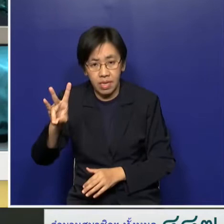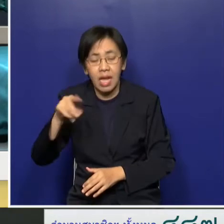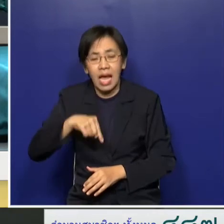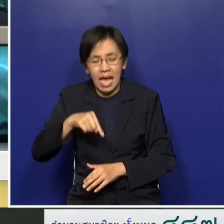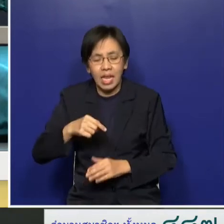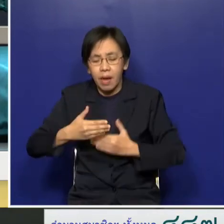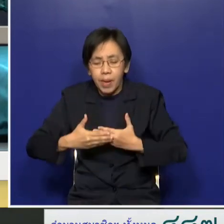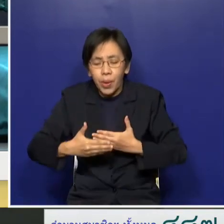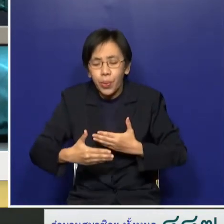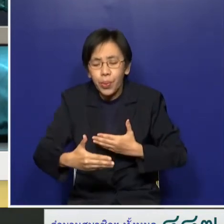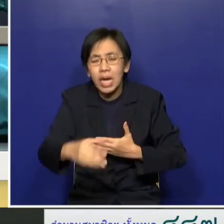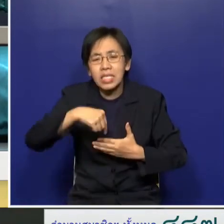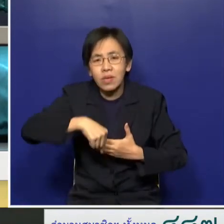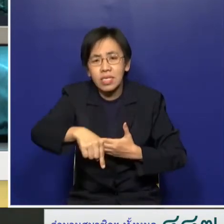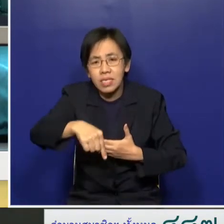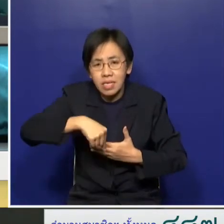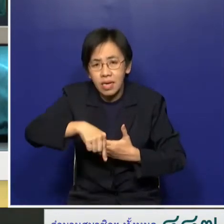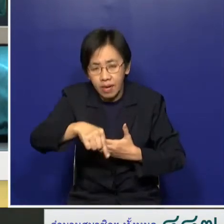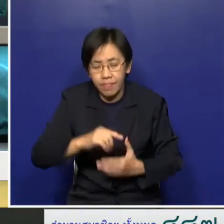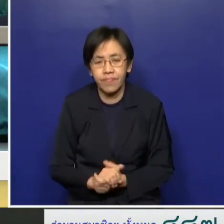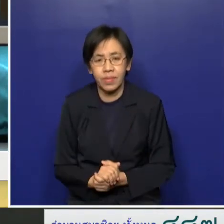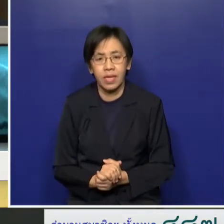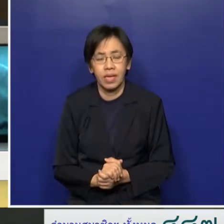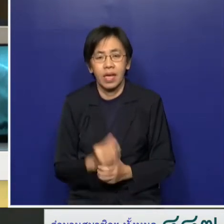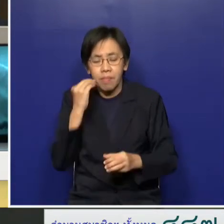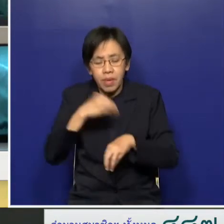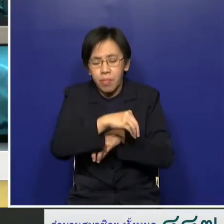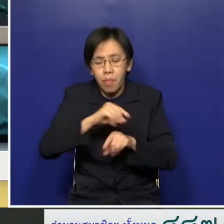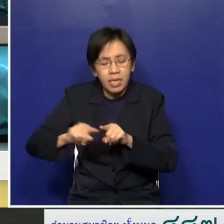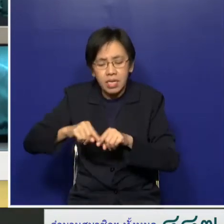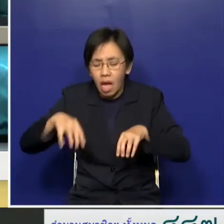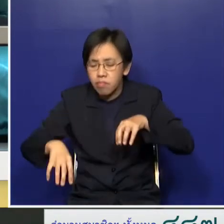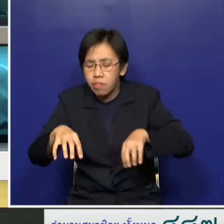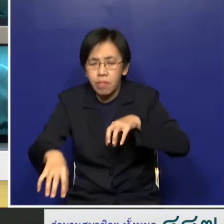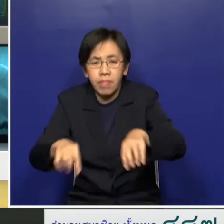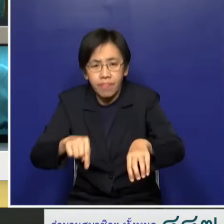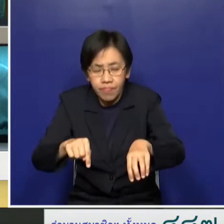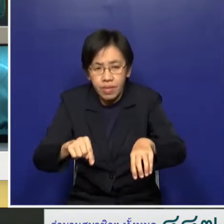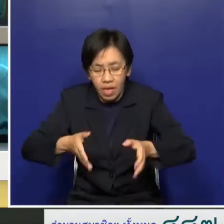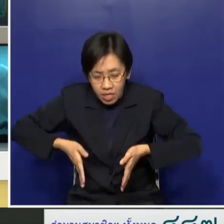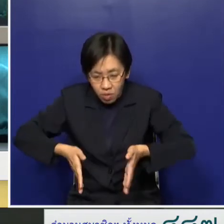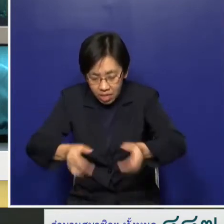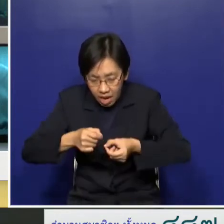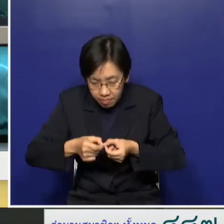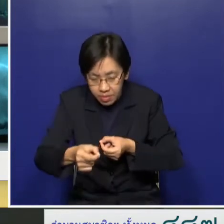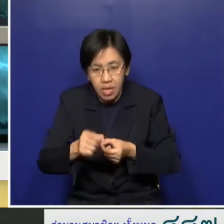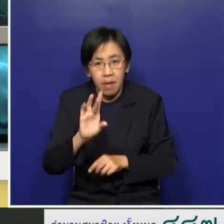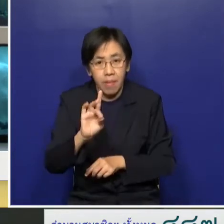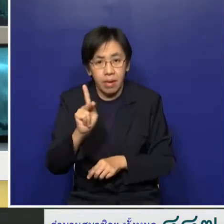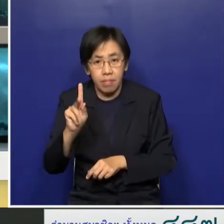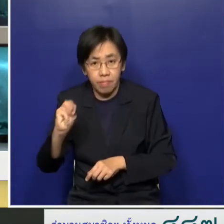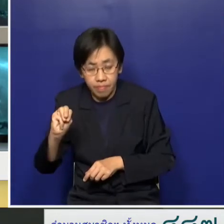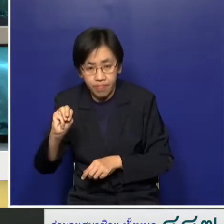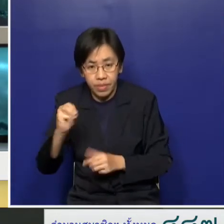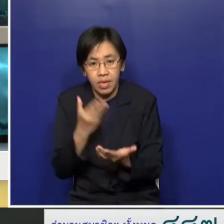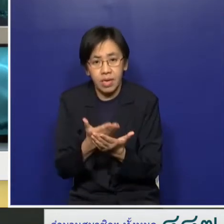านตำบลนายังกักและบ้านเทพนาบ้านโคกกระเบื้องไหตำบลบ้านไร่ระยะทางดำเนินงาน8กิโลเมตรง